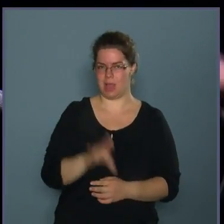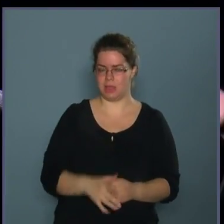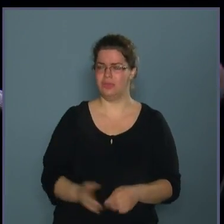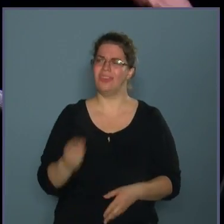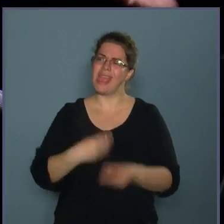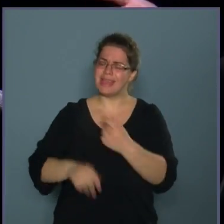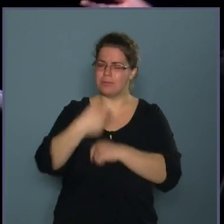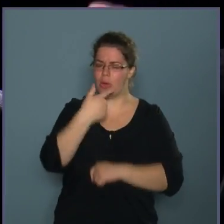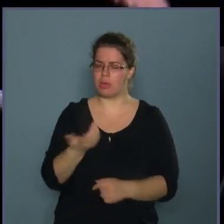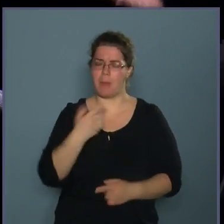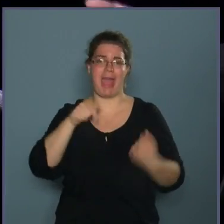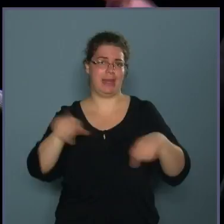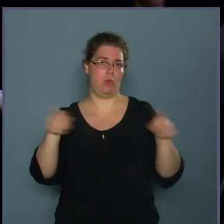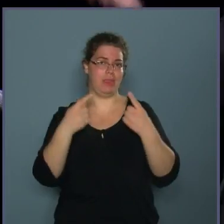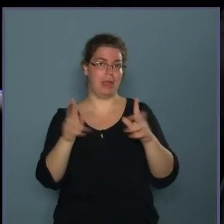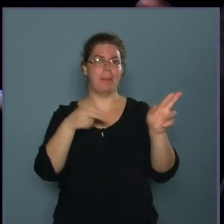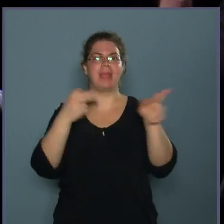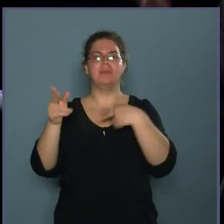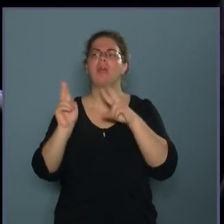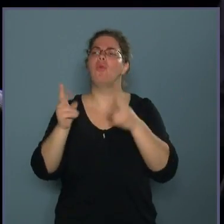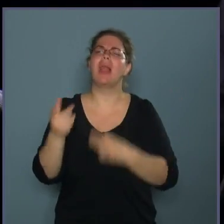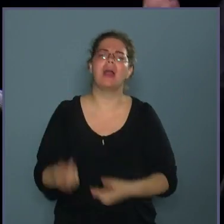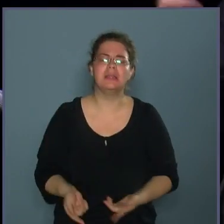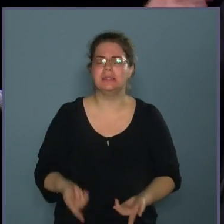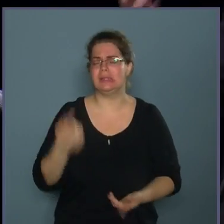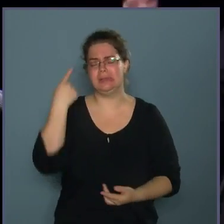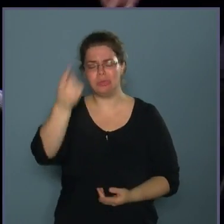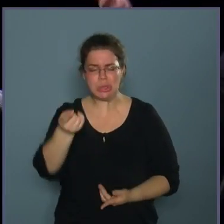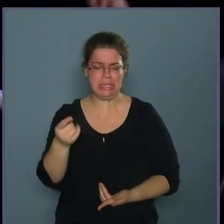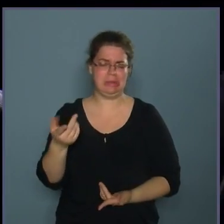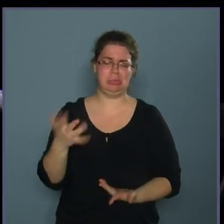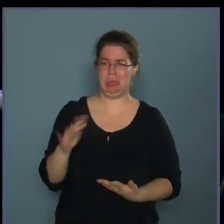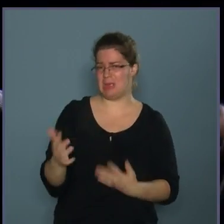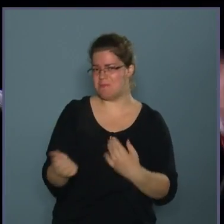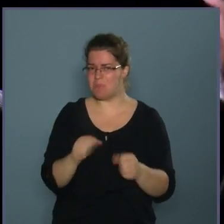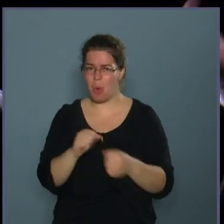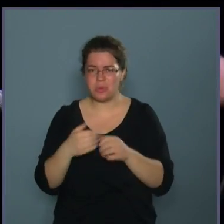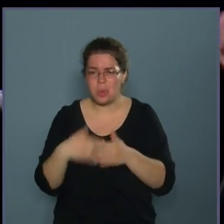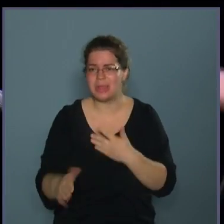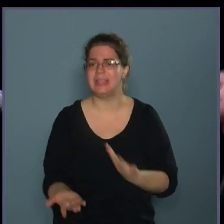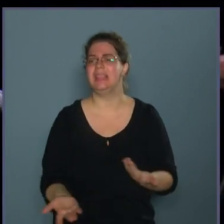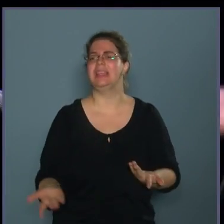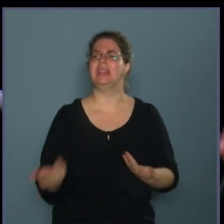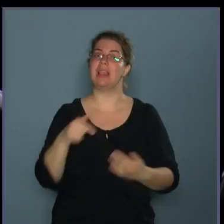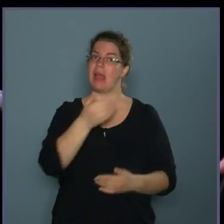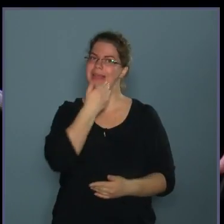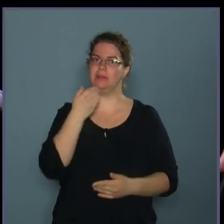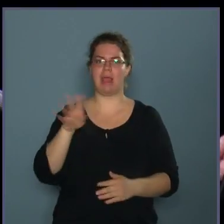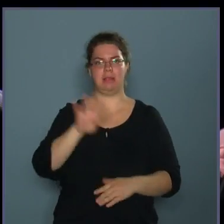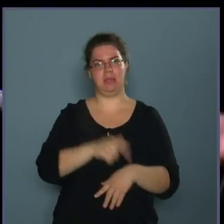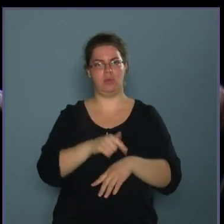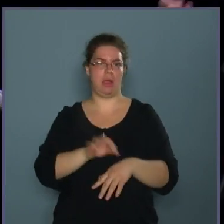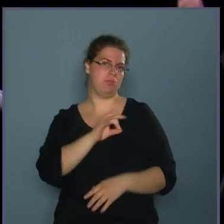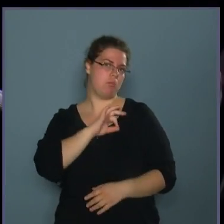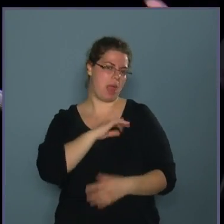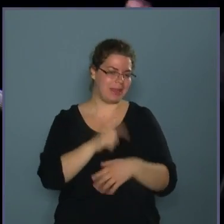ezért mondtam azt is, hogy ha erre a koncertre meghívnátok valakiket, akikről tudjátok, hogy egyébként nem nagyon mozdulnak ki, de ez a délután 4 óra pont ilyen baráti